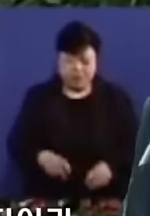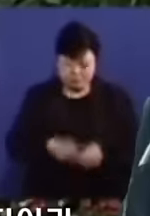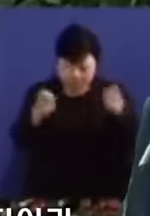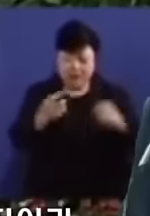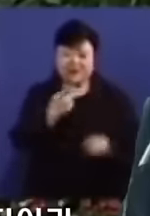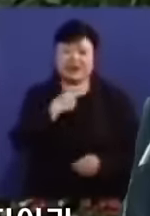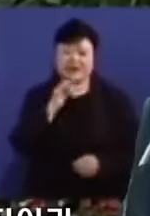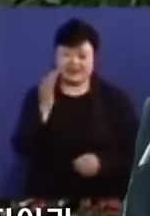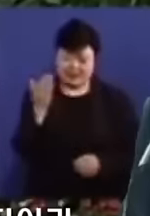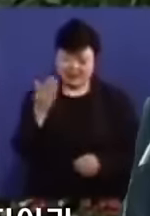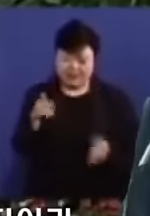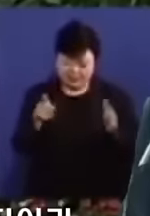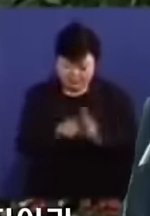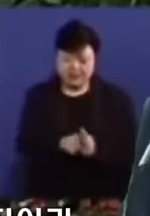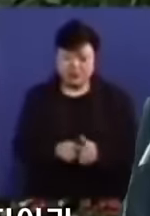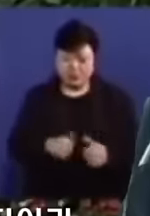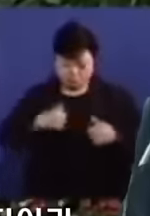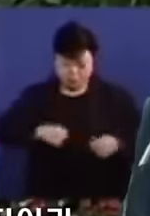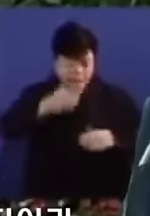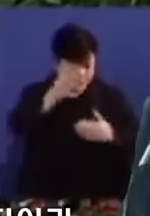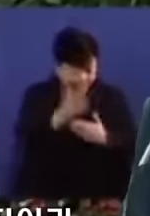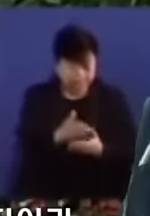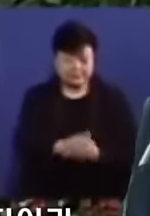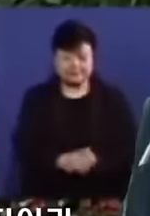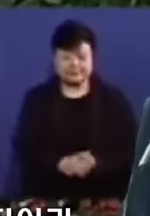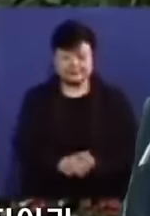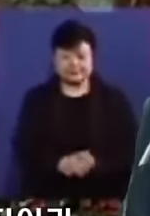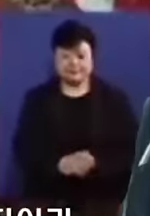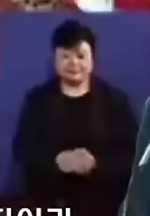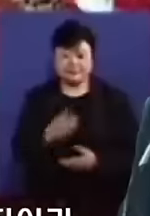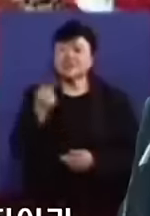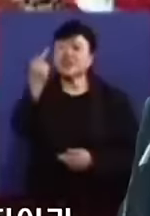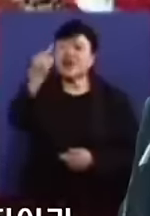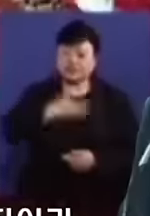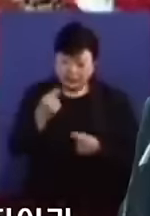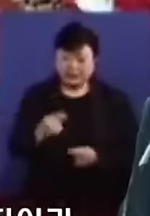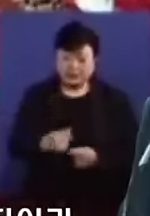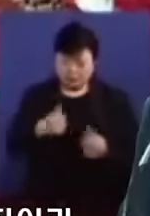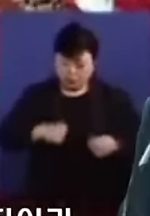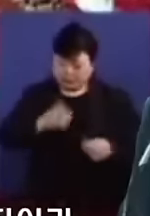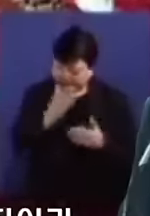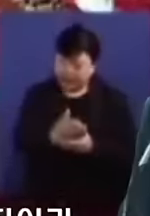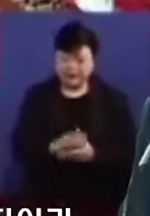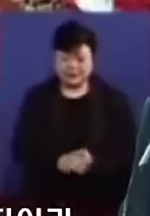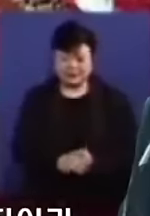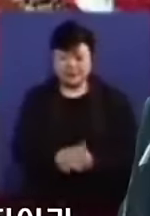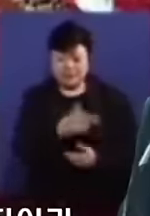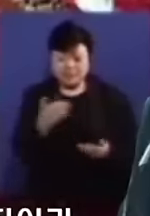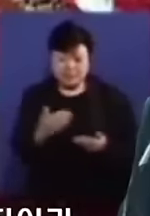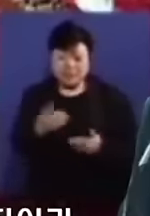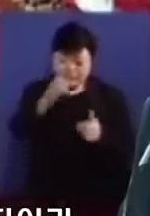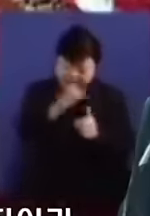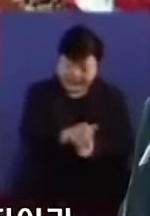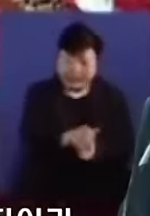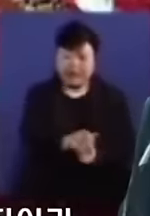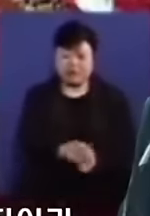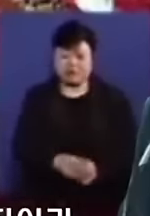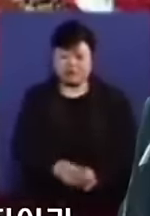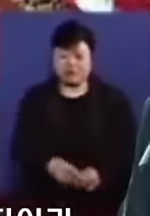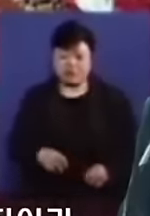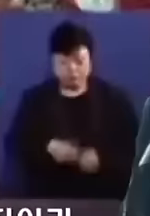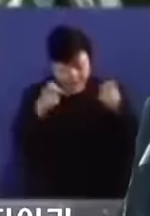거야. 그걸 믿고 절대 포기하면 안 된다. 형처럼 포기하지 마라. 더 큰 일을 시키려고 네가